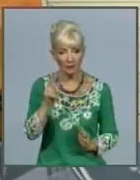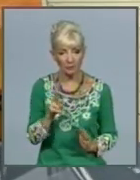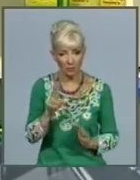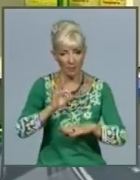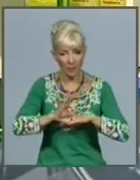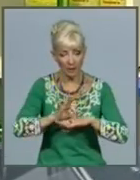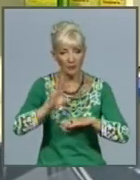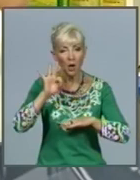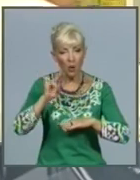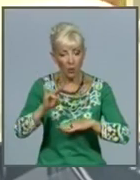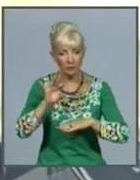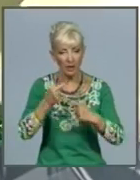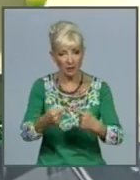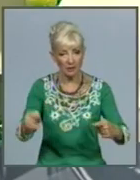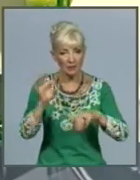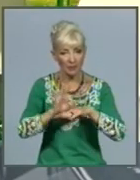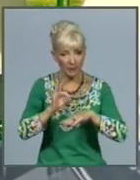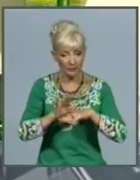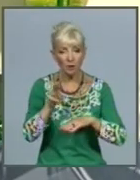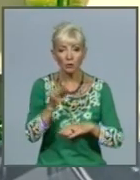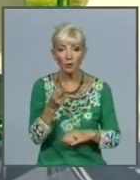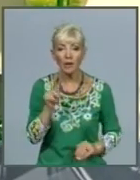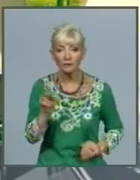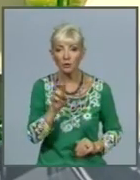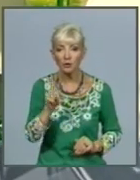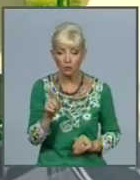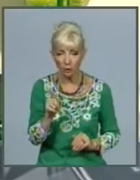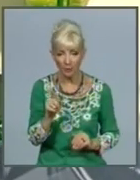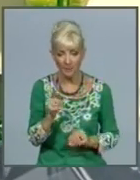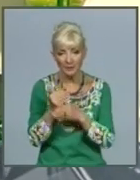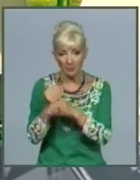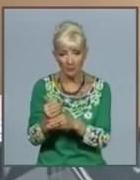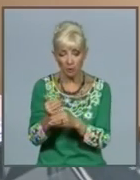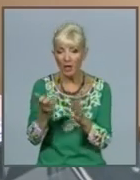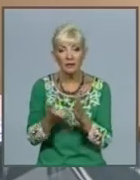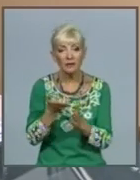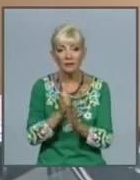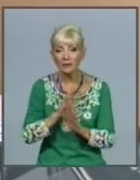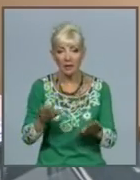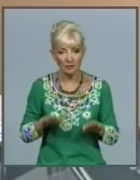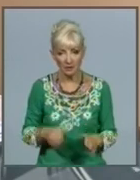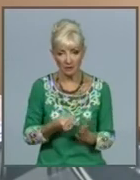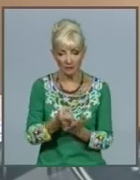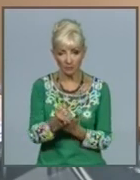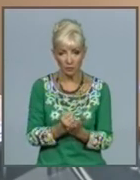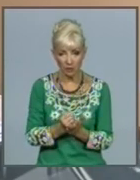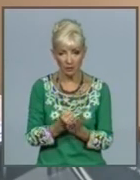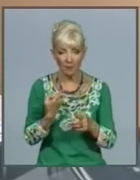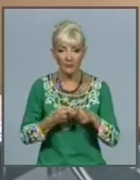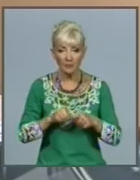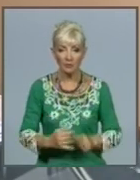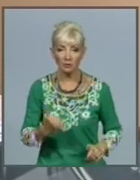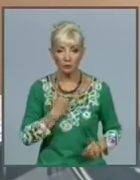орфанних захворювань, то для того, щоб покрити їх, недостатньо всього місцевого бюджету. Тому у нас виникла така